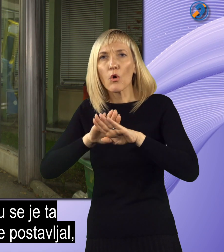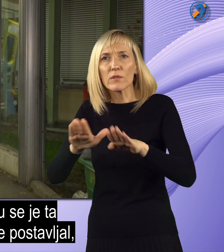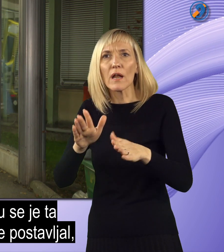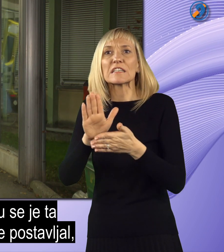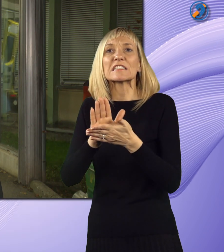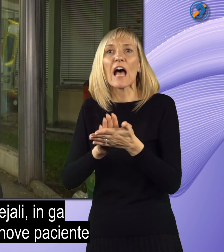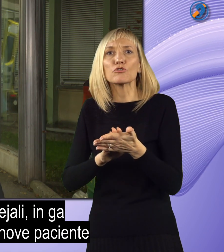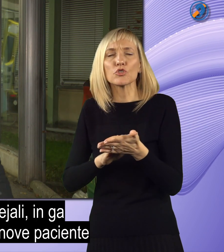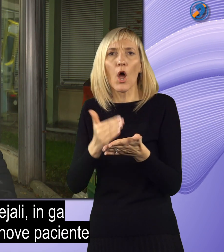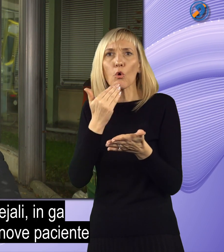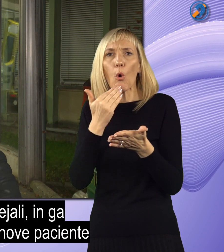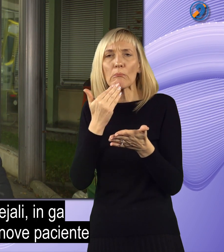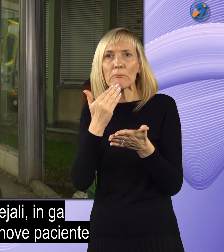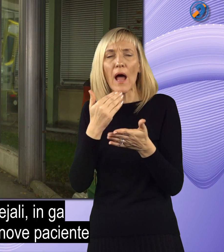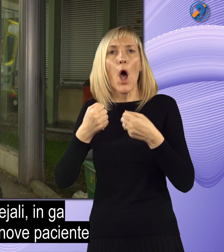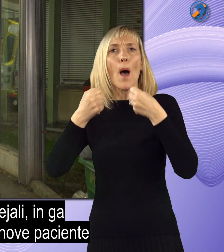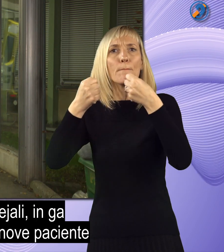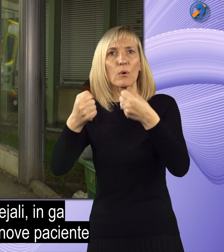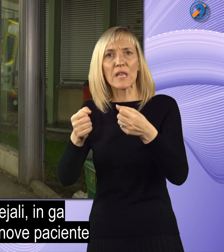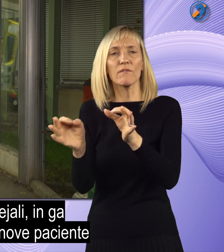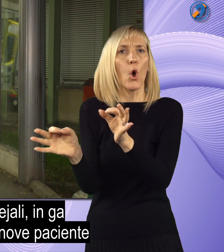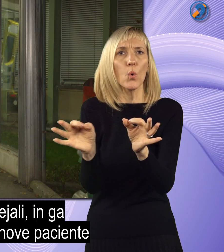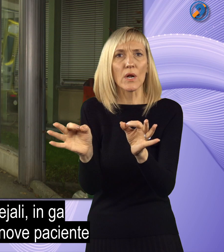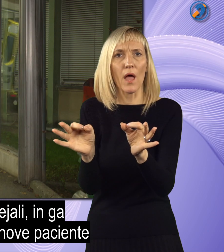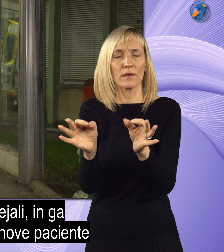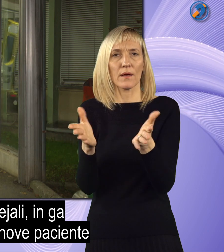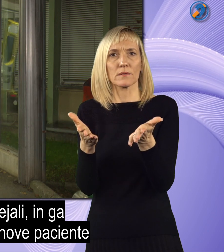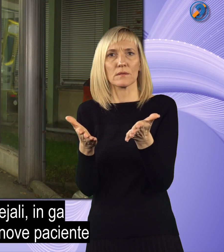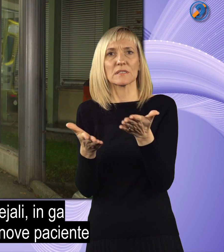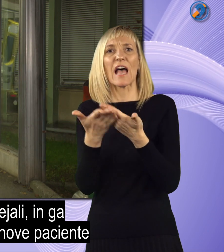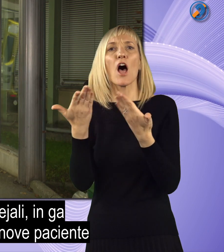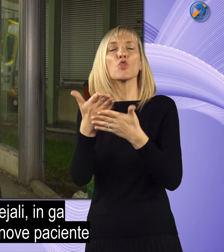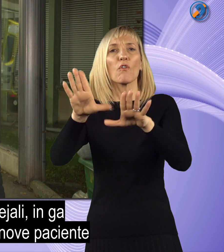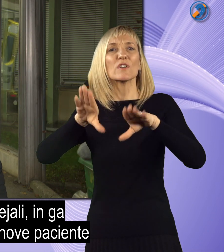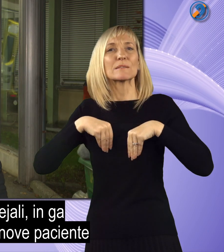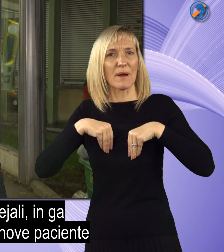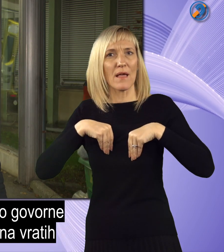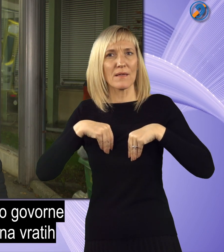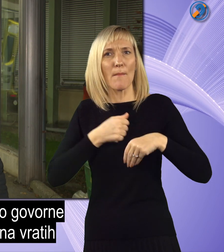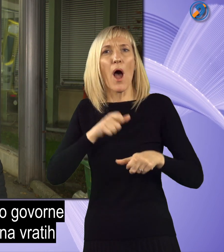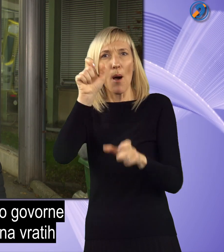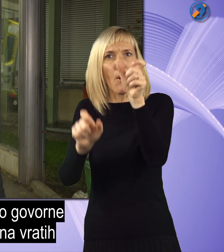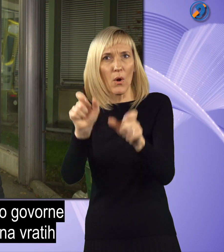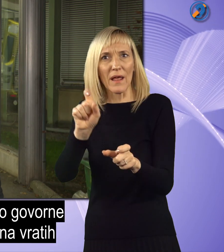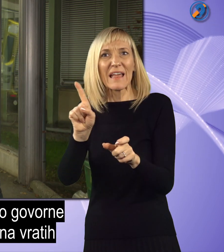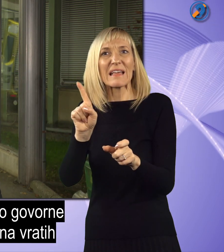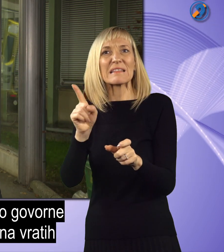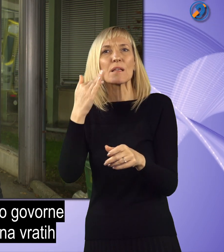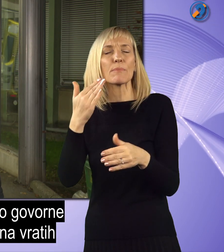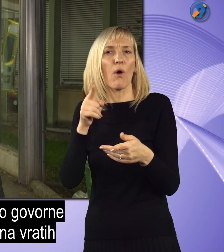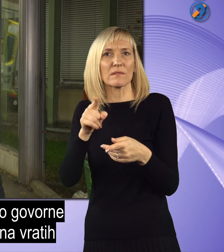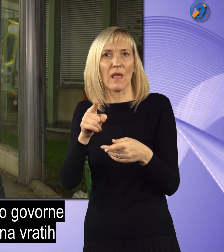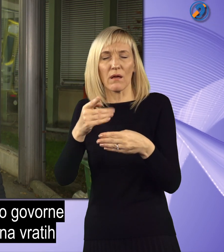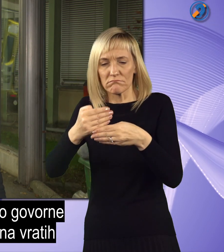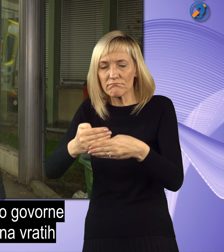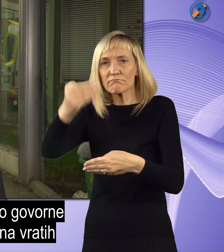šele postavljal, smo ga šele urejali in pripravljali za novo sprejete paciente in še ni bilo te govorne